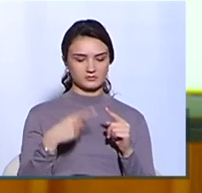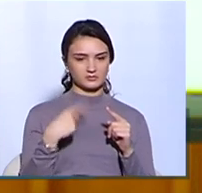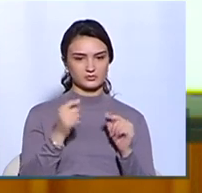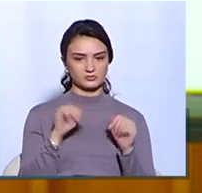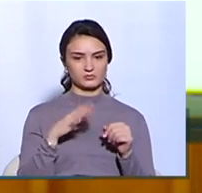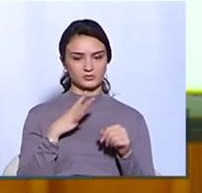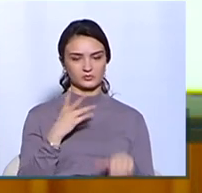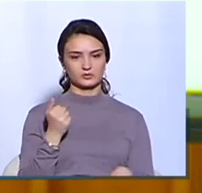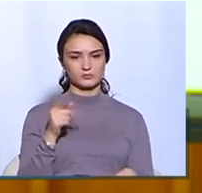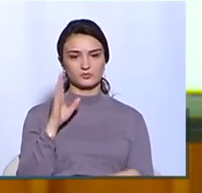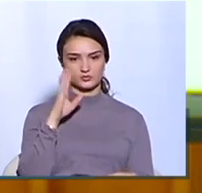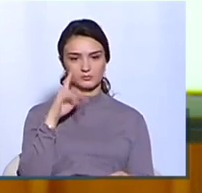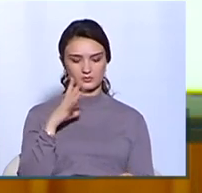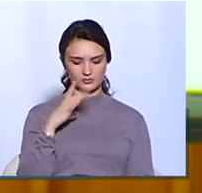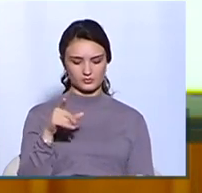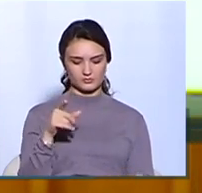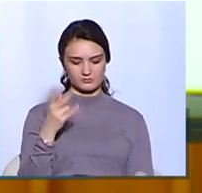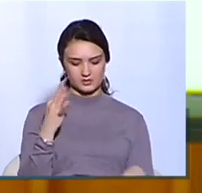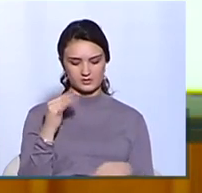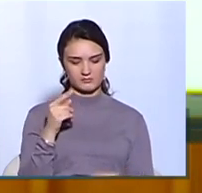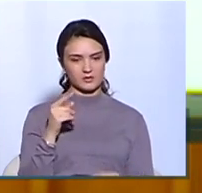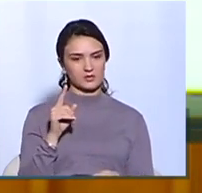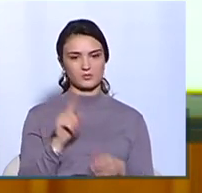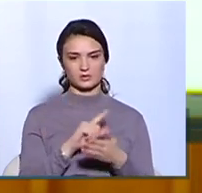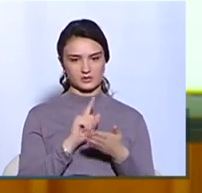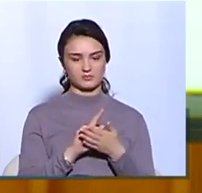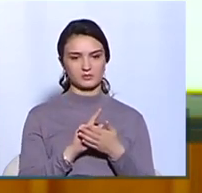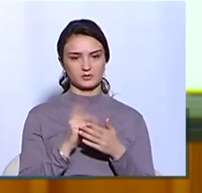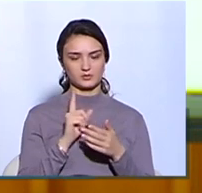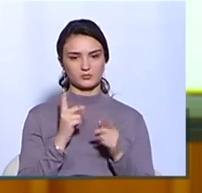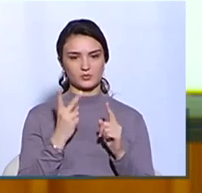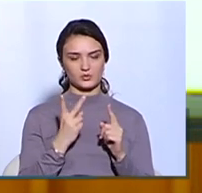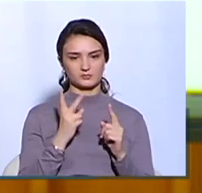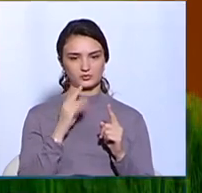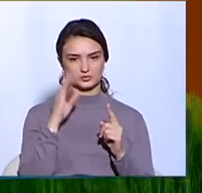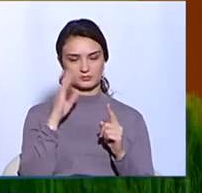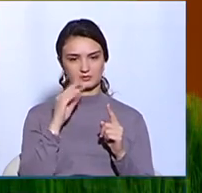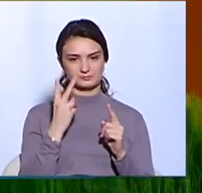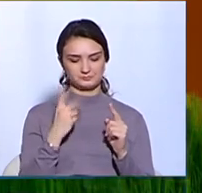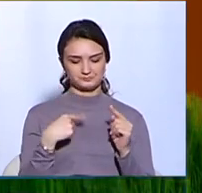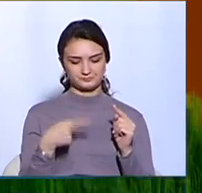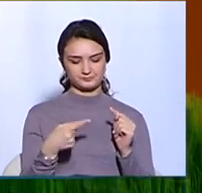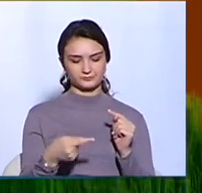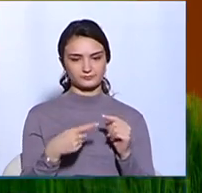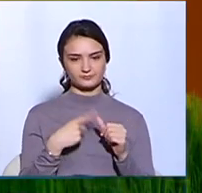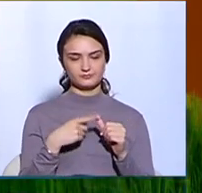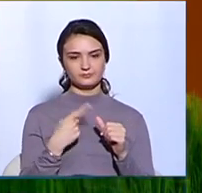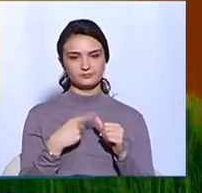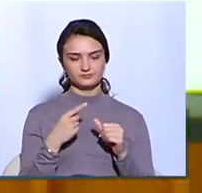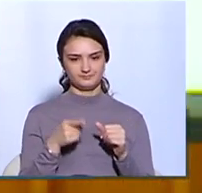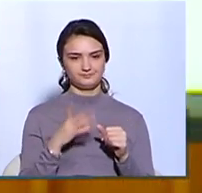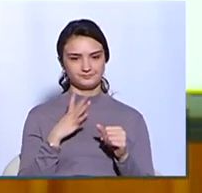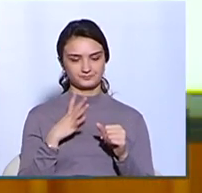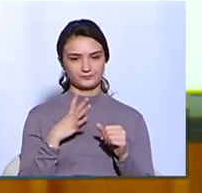გამომშხავდეთ. არო ის მშობელი იყოს მატარებელი, მაგრამ აუცილებელია, რომ ორი მშობელი, ესე იგი ორი წყვილი შეხვდეს